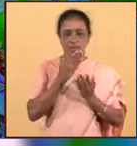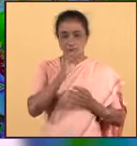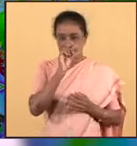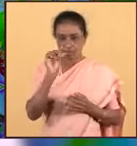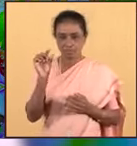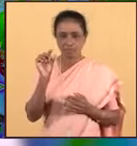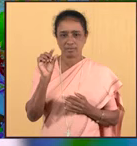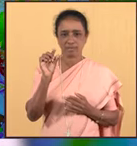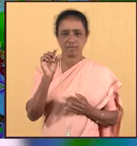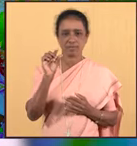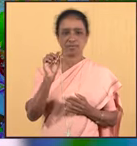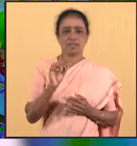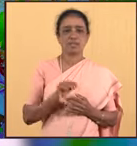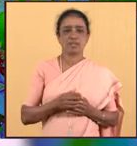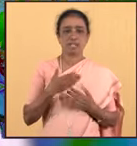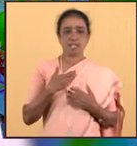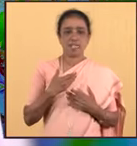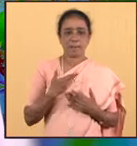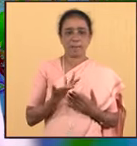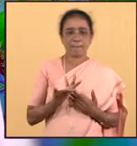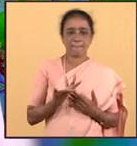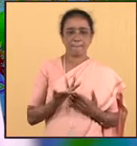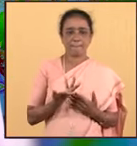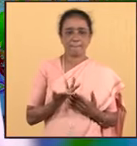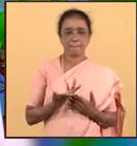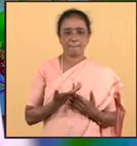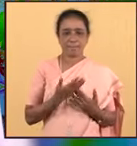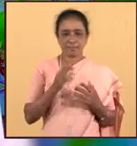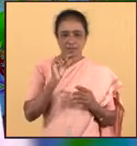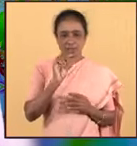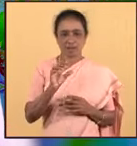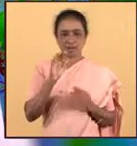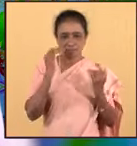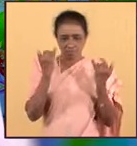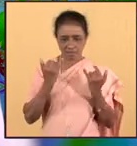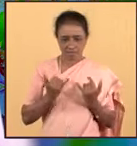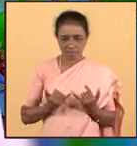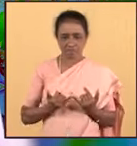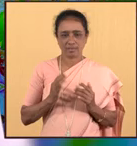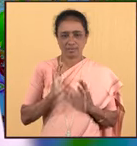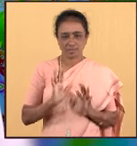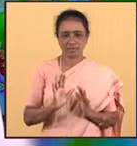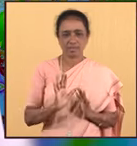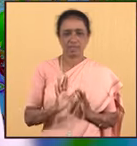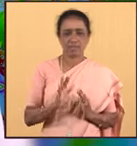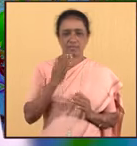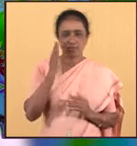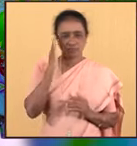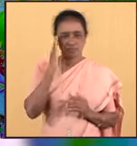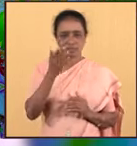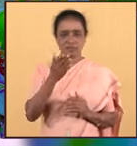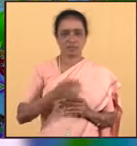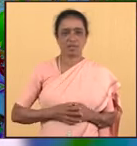தலைப்பு, ஆமாம், சமய சார்பற்ற நாடு, அதை பற்றி புரிந்து கொள்ளுதல். அதாவது சமய சார்பின்மையை புரிந்து